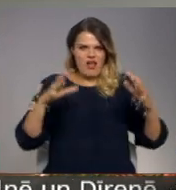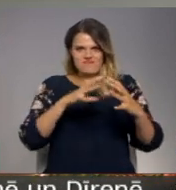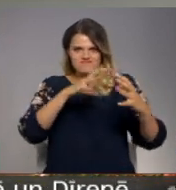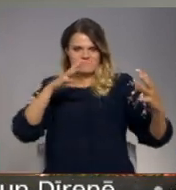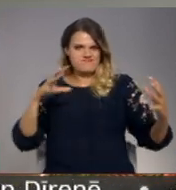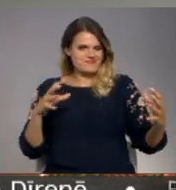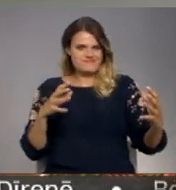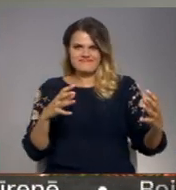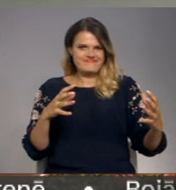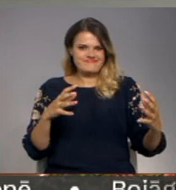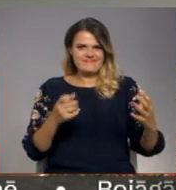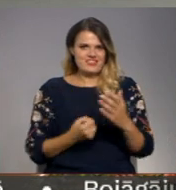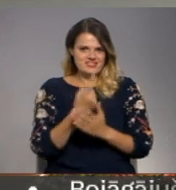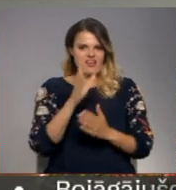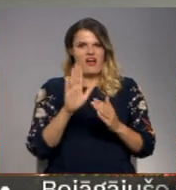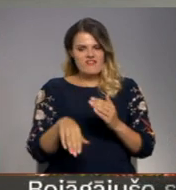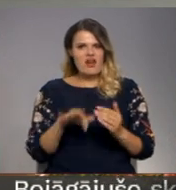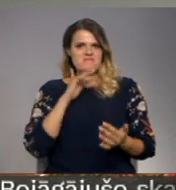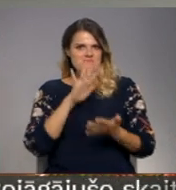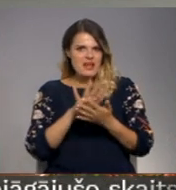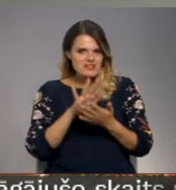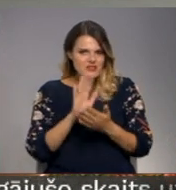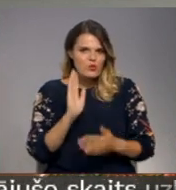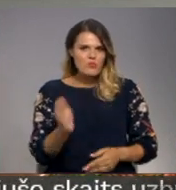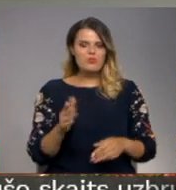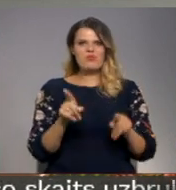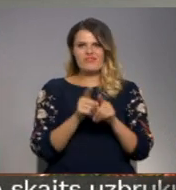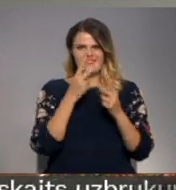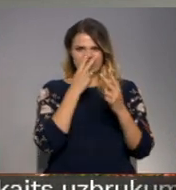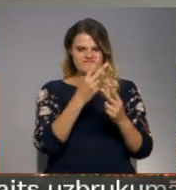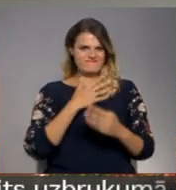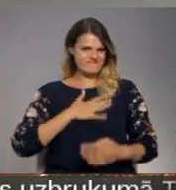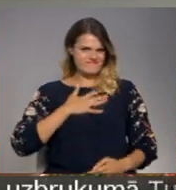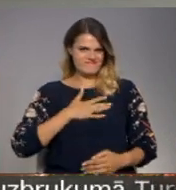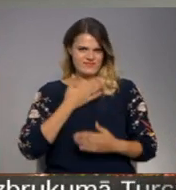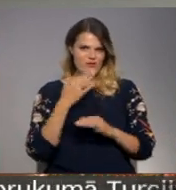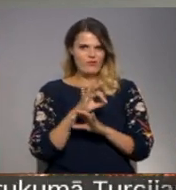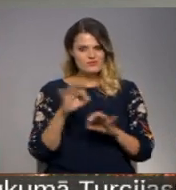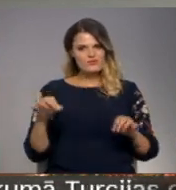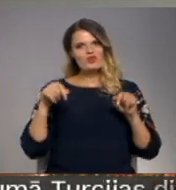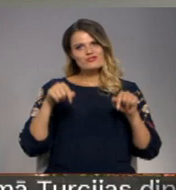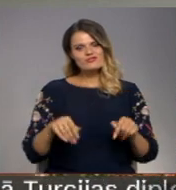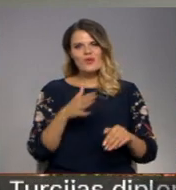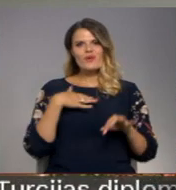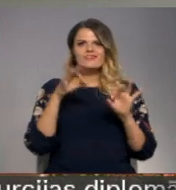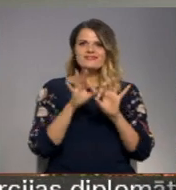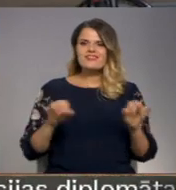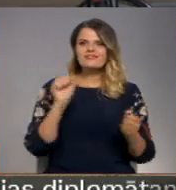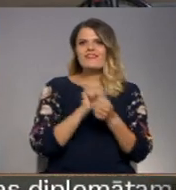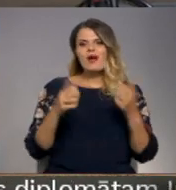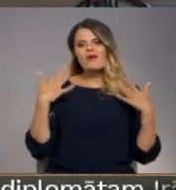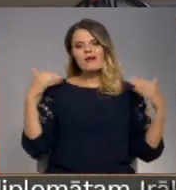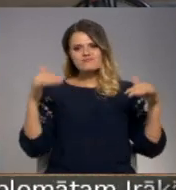milzīgs objekts, kas var radīt gan piesārņojumu, gan skatu bojā, ja, jo, nu, kā ziniet, mums Skultē šeit ir ļoti daudz šie